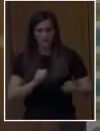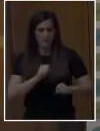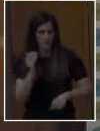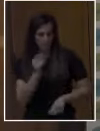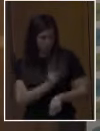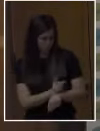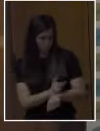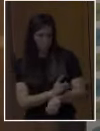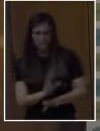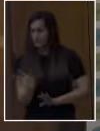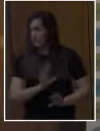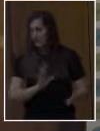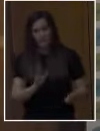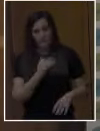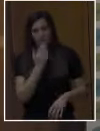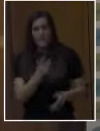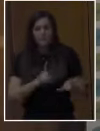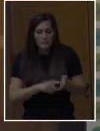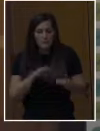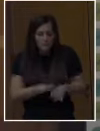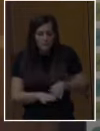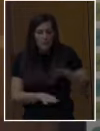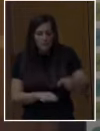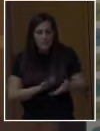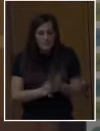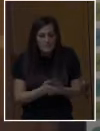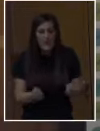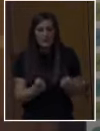Είναι πολλές μικρές πράξεις που έχουν μπει στη σωστή σειρά.